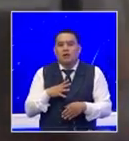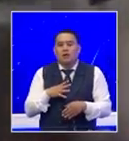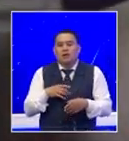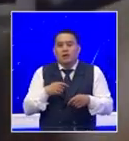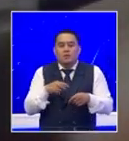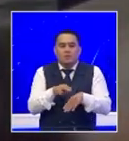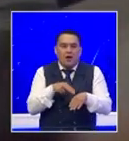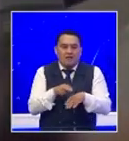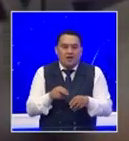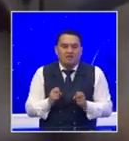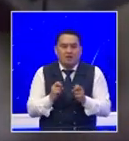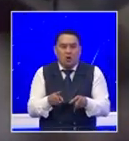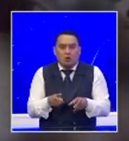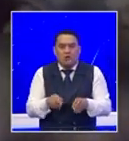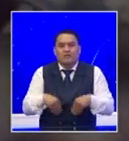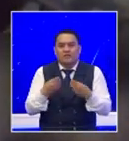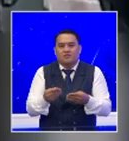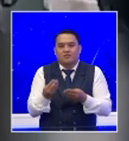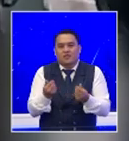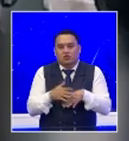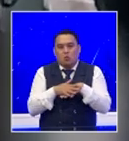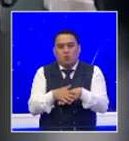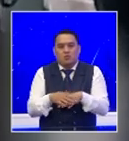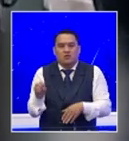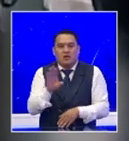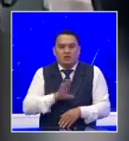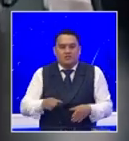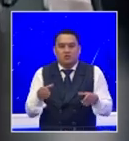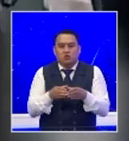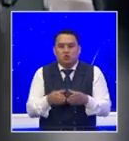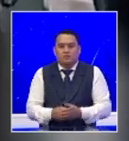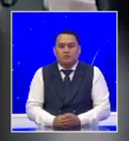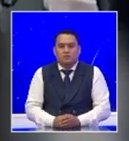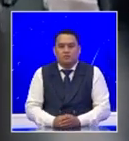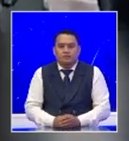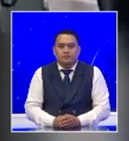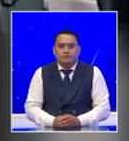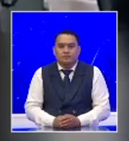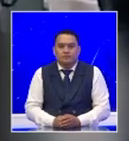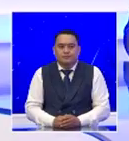средствам, выделяемым в рамках антикризисной финансовой помощи Евросоюза.